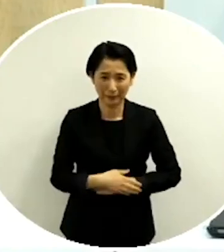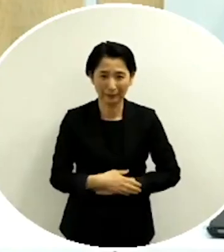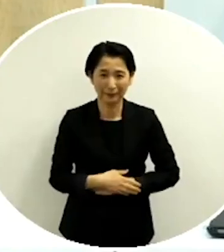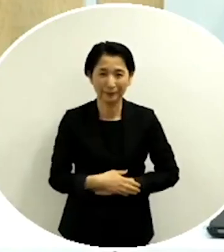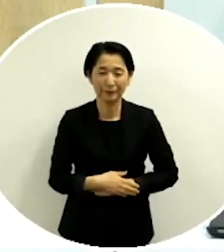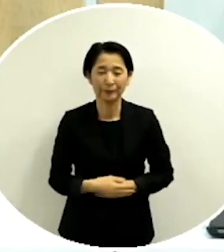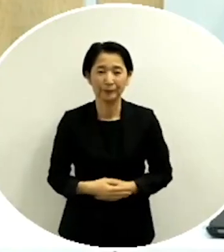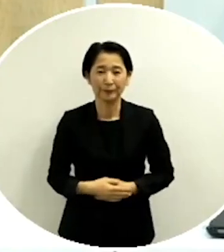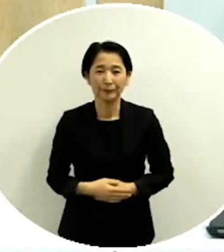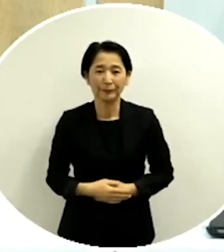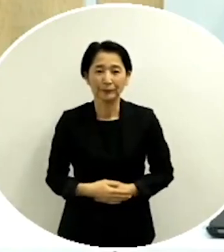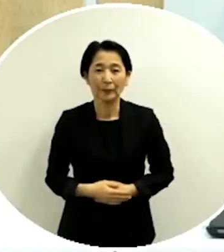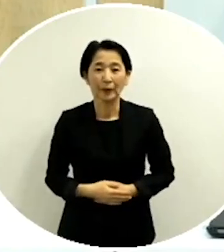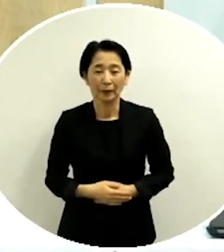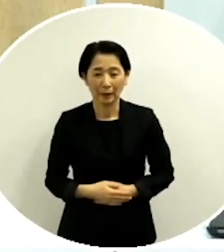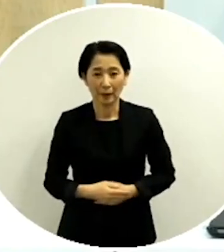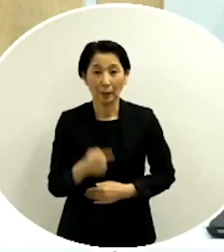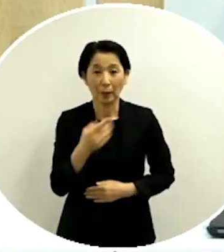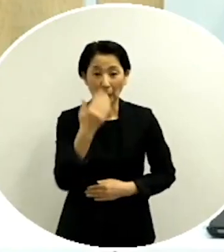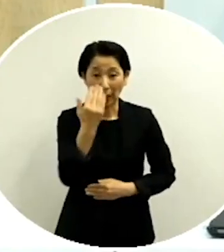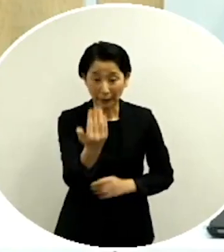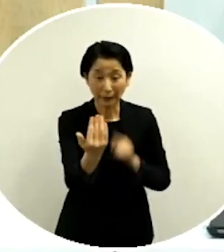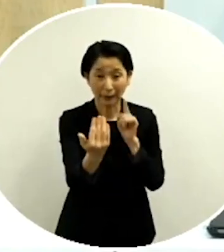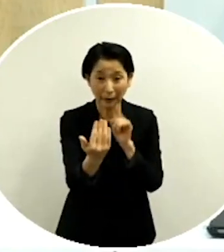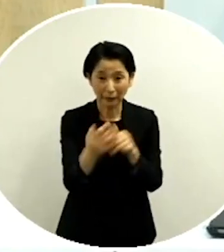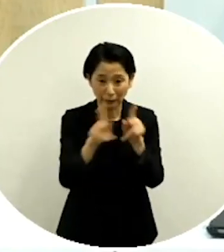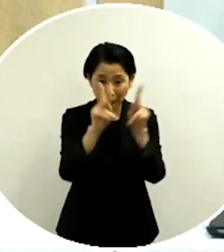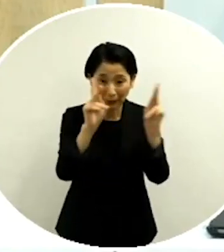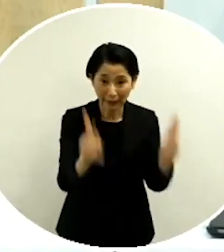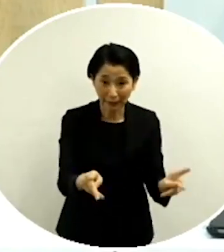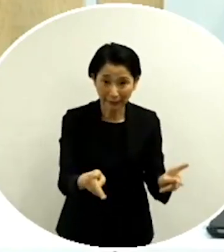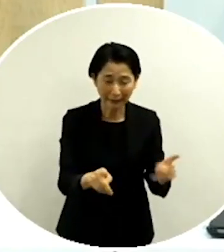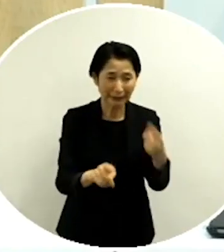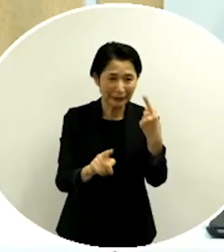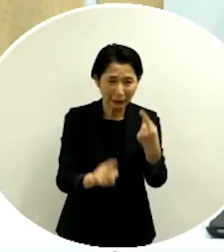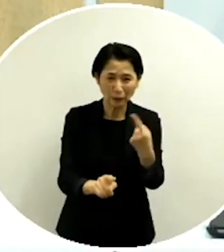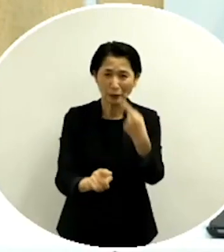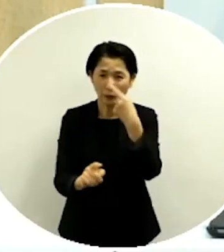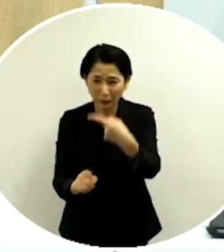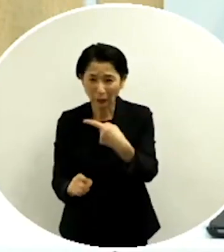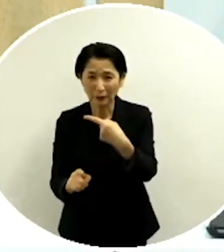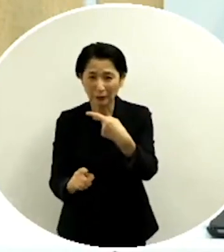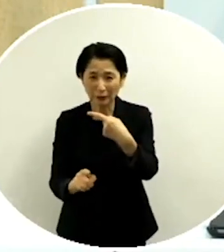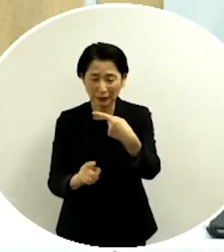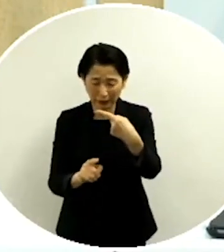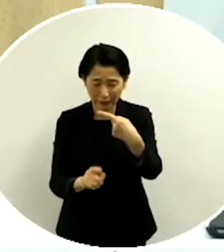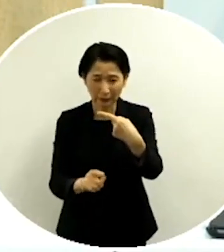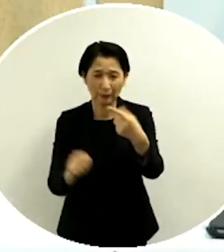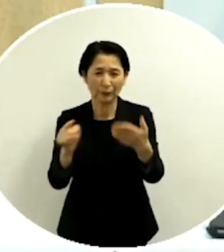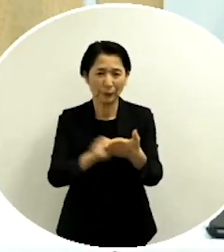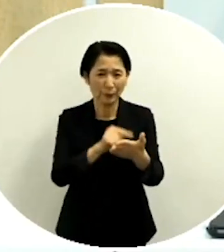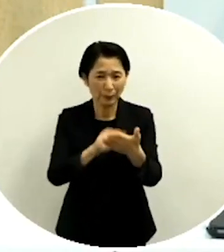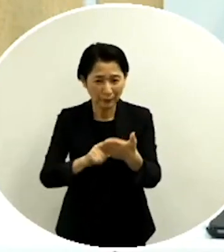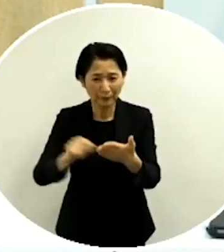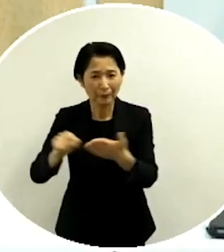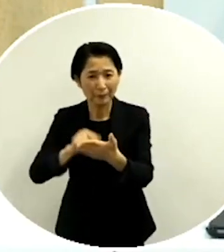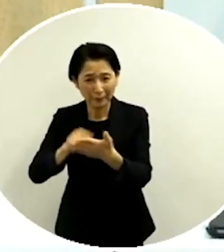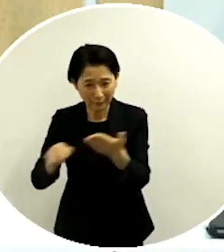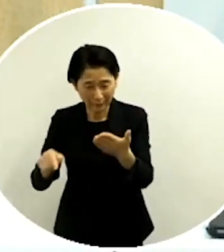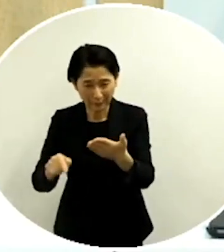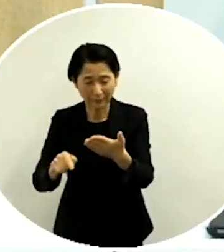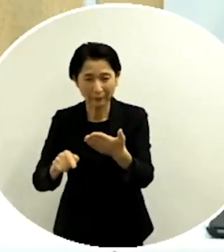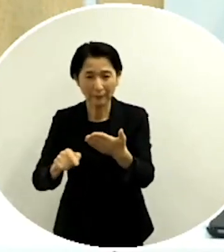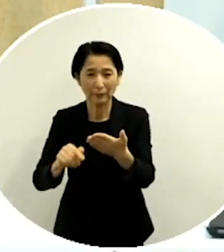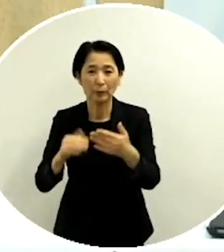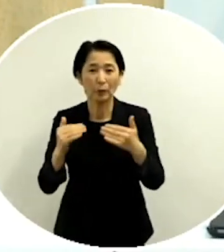たんですけれども目の前にある課題一つ一つ確実に克服をしていく解決